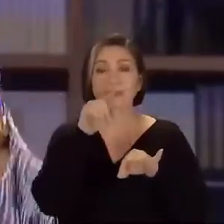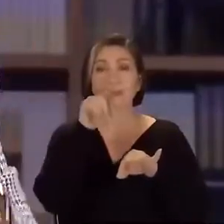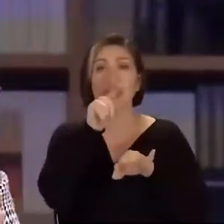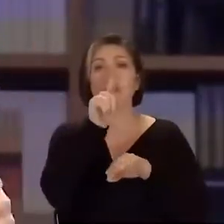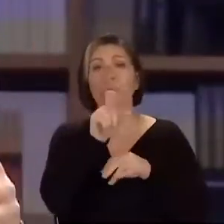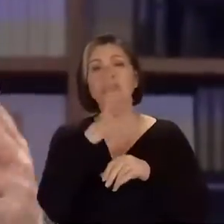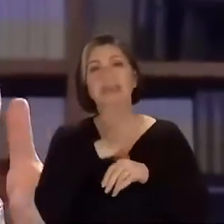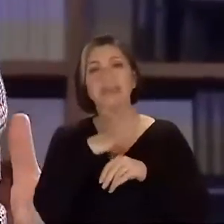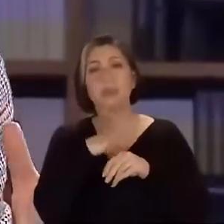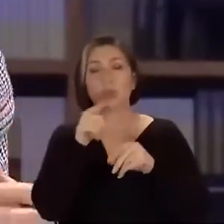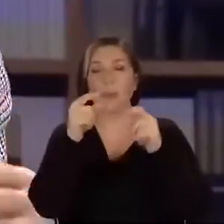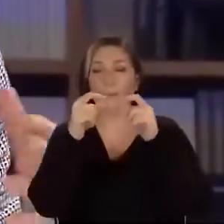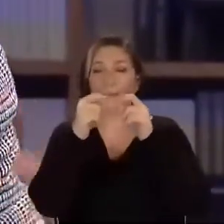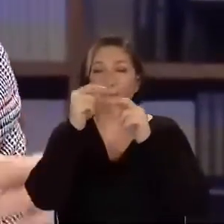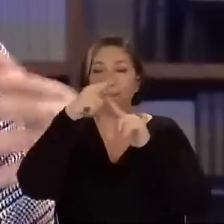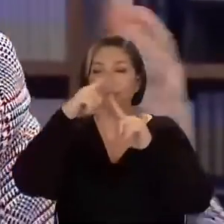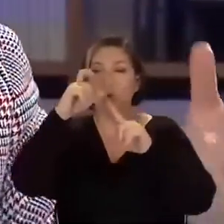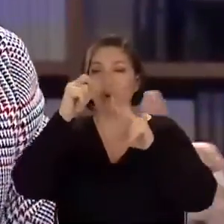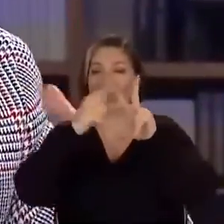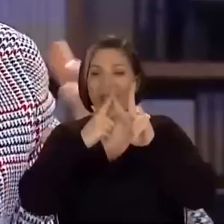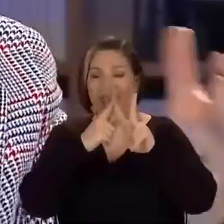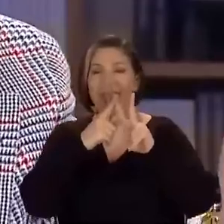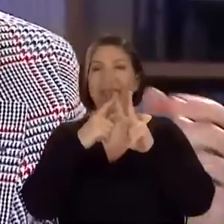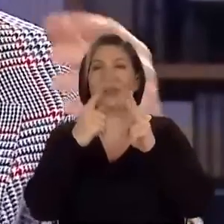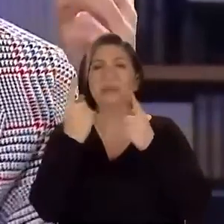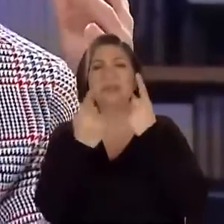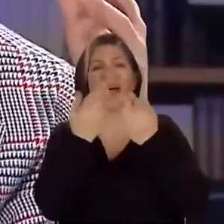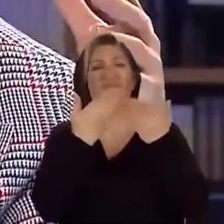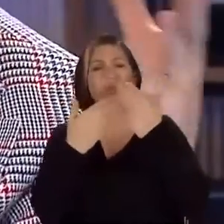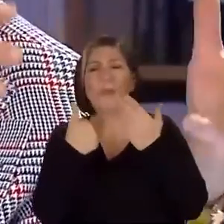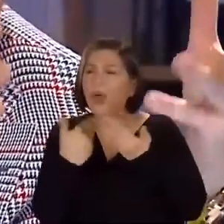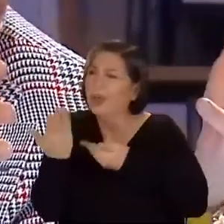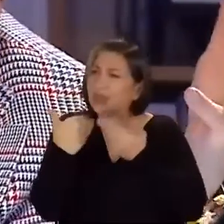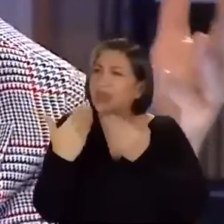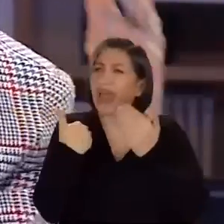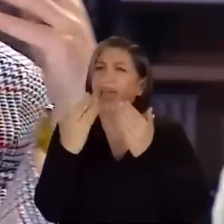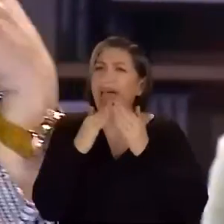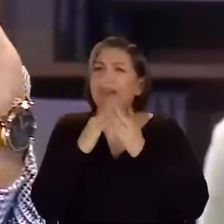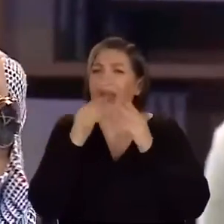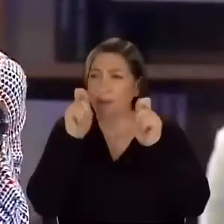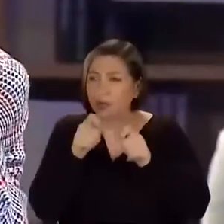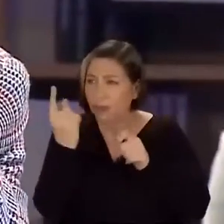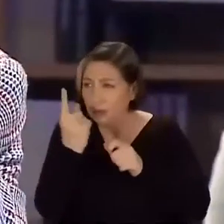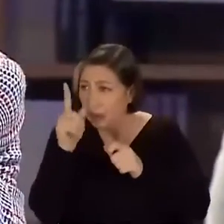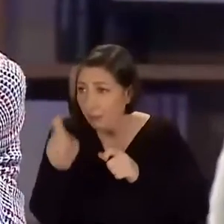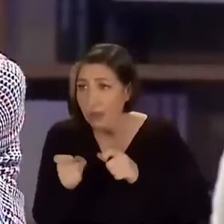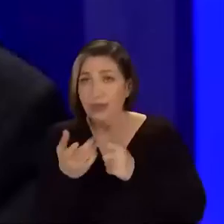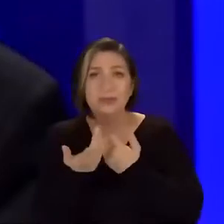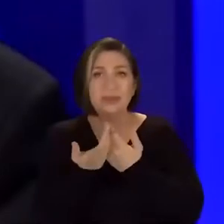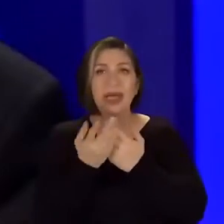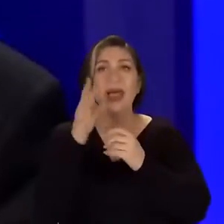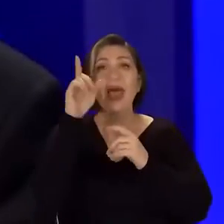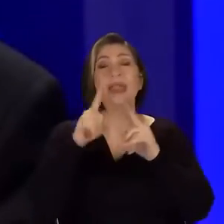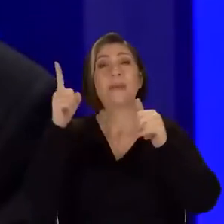soracağım efendim. Bu Bitcoin'i bir şeyler anlatılıyor. Bana bunu anlatın. Yani evde de üreyecek bir şey mi bu? Nasıl?